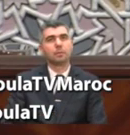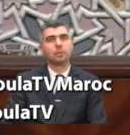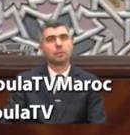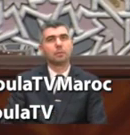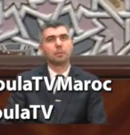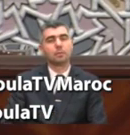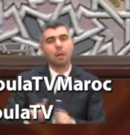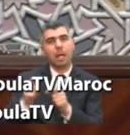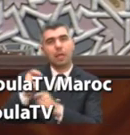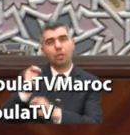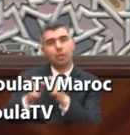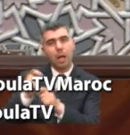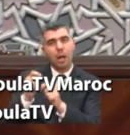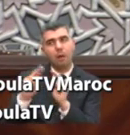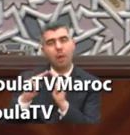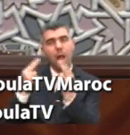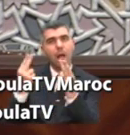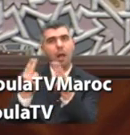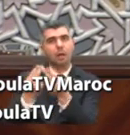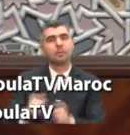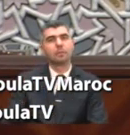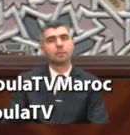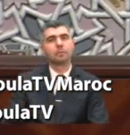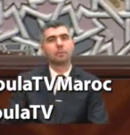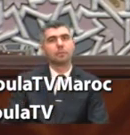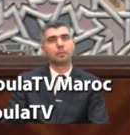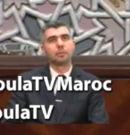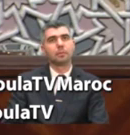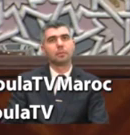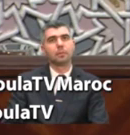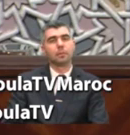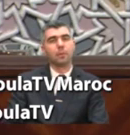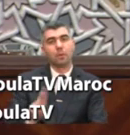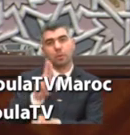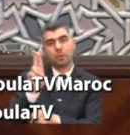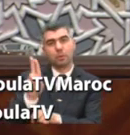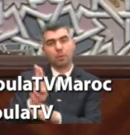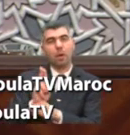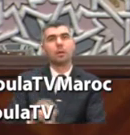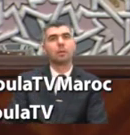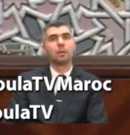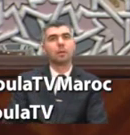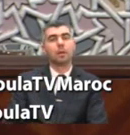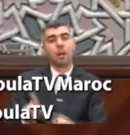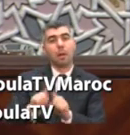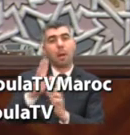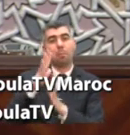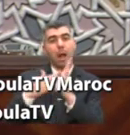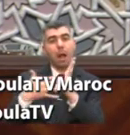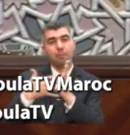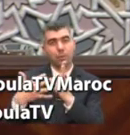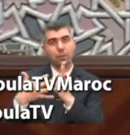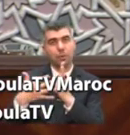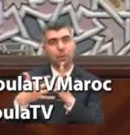المكلف بالتجارة الخارجية. أرحب بالسيدة الوزيرة، وفي سؤال يتعلق بالمخطط الوطني لتبسيط